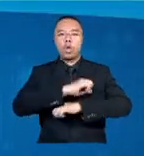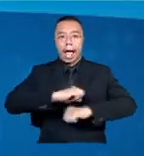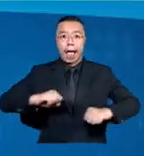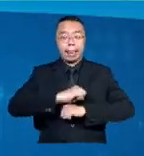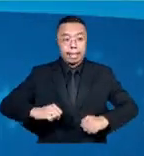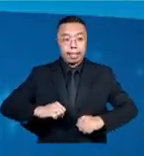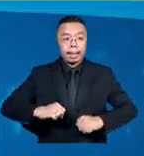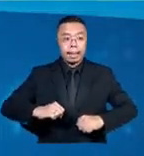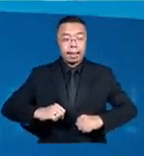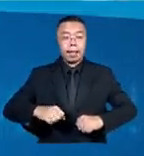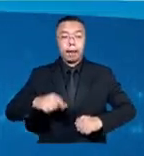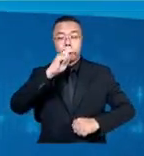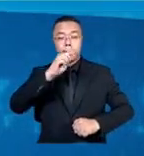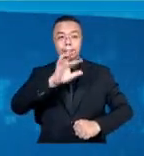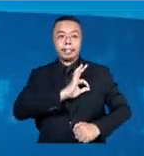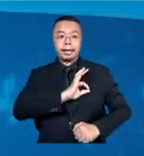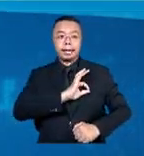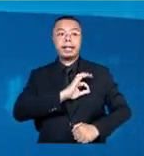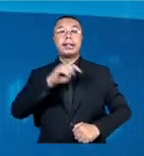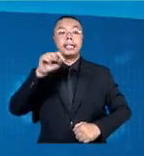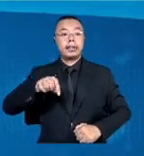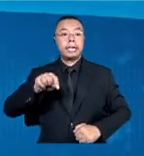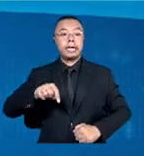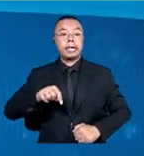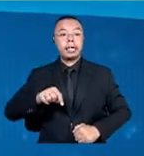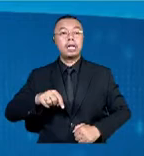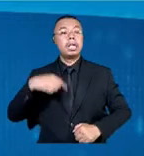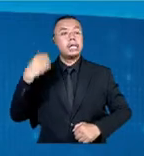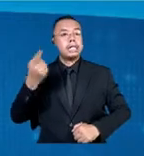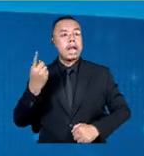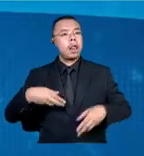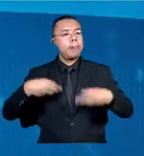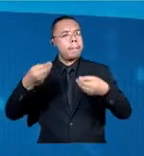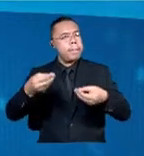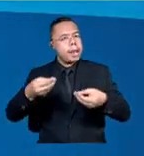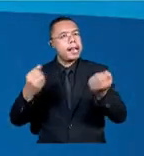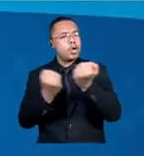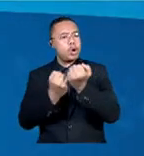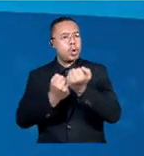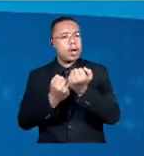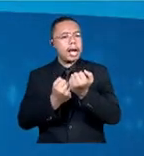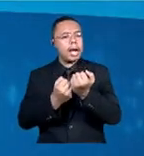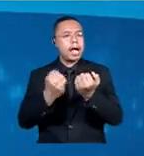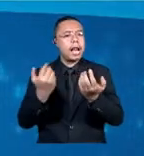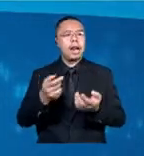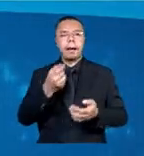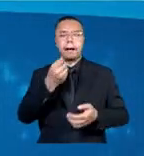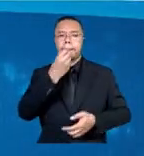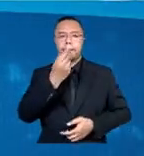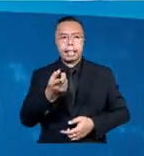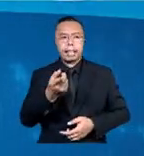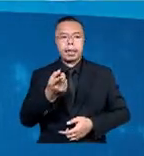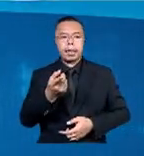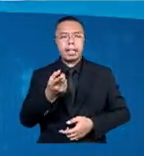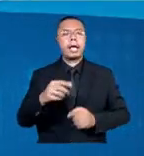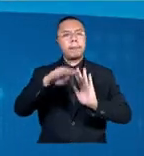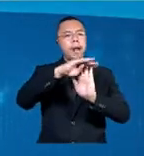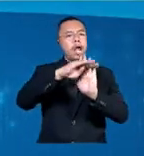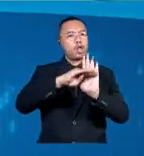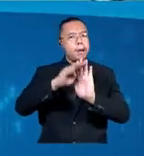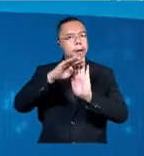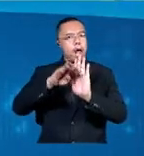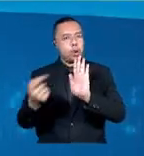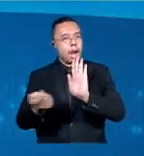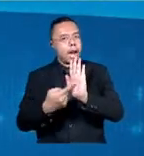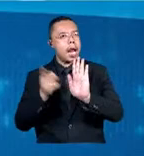atlet. Bapak Presiden ini itu selalu memberikan apresiasi berdasarkan amanat dari peraturan-peraturan yang